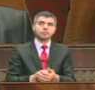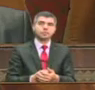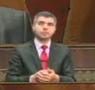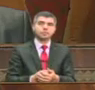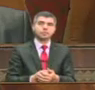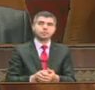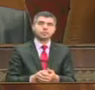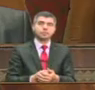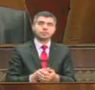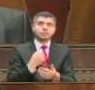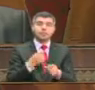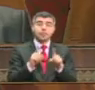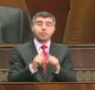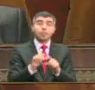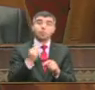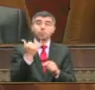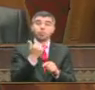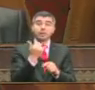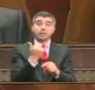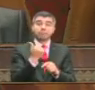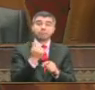رغم أهمية هذه الشركة السيد الوزير،